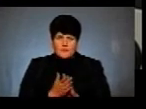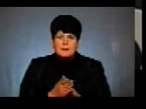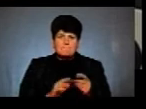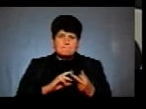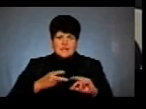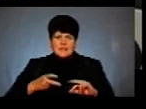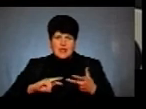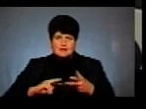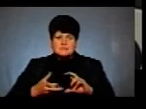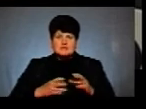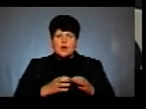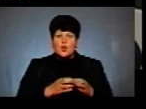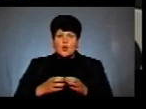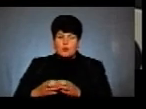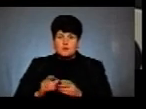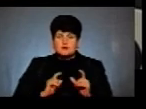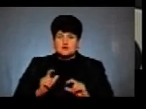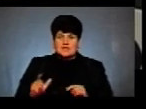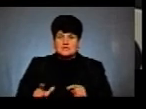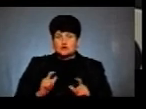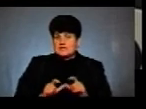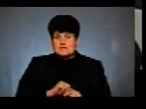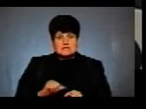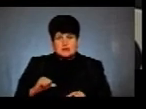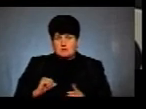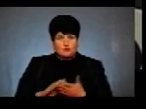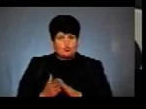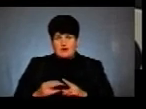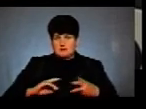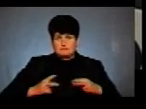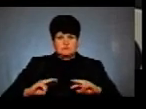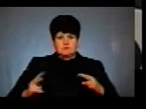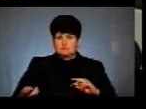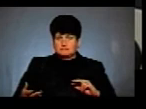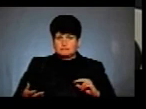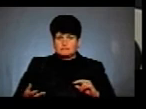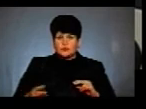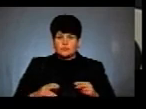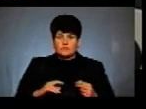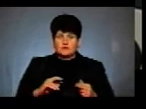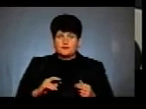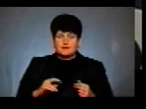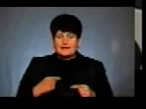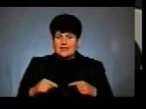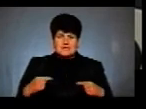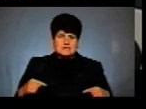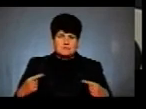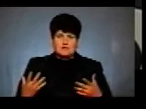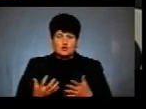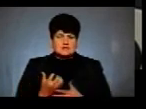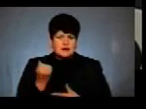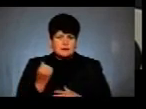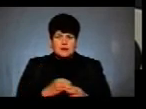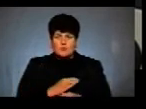групами студентів, причому це студенти домовляються і роблять вже самостійно, обмінюючись різними досягненнями